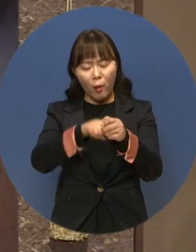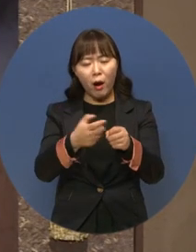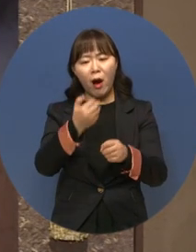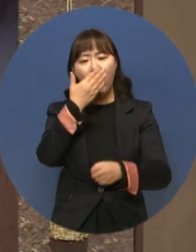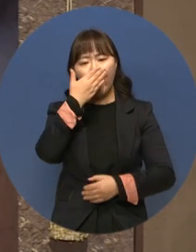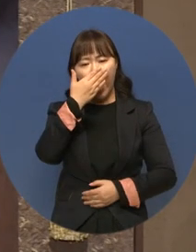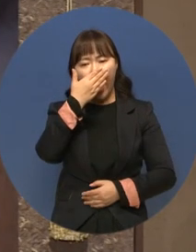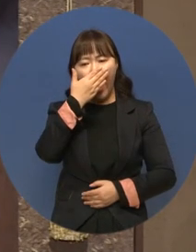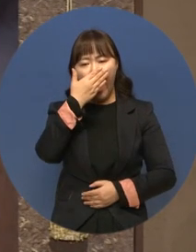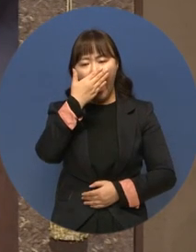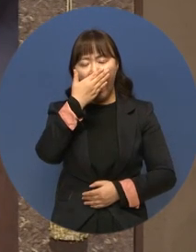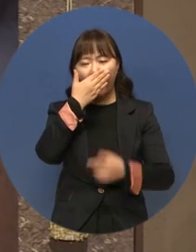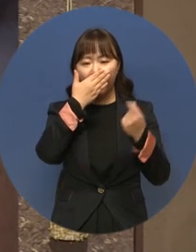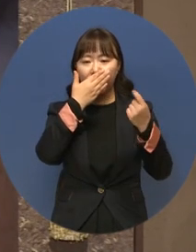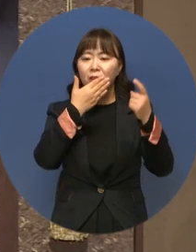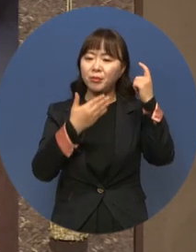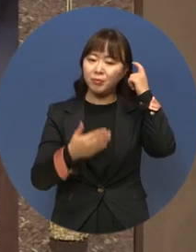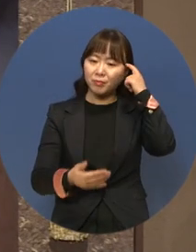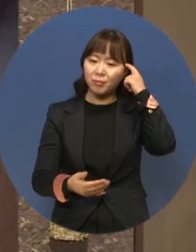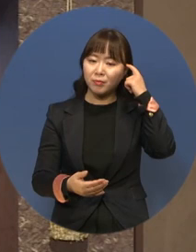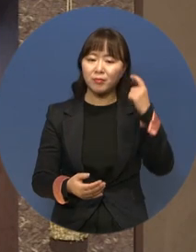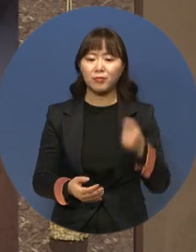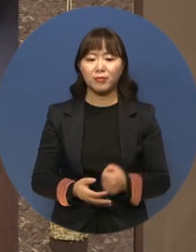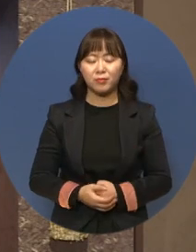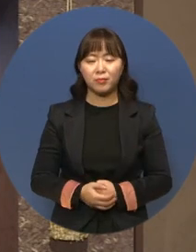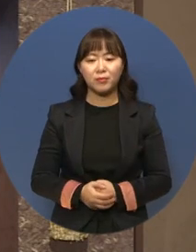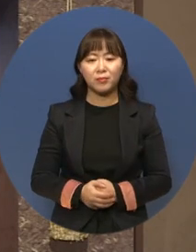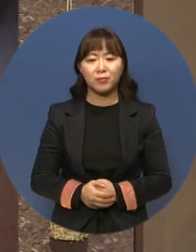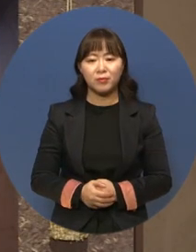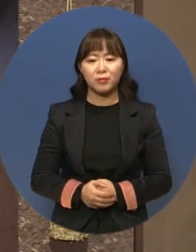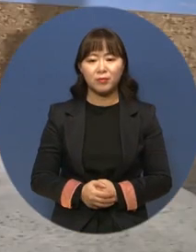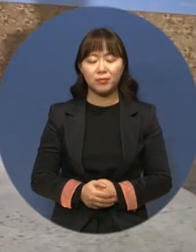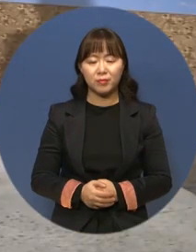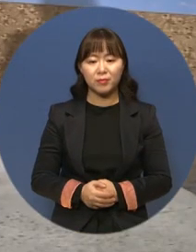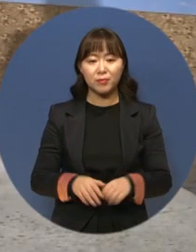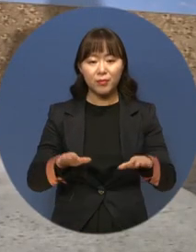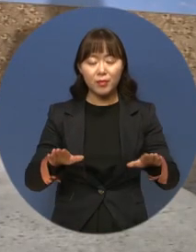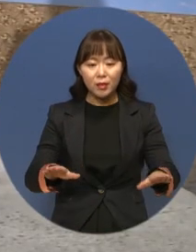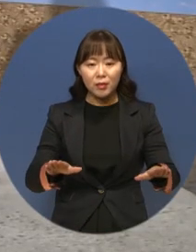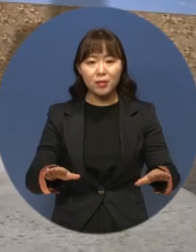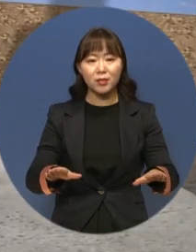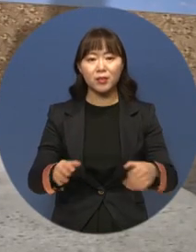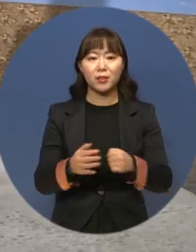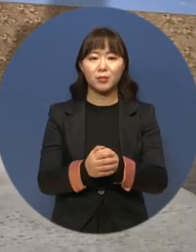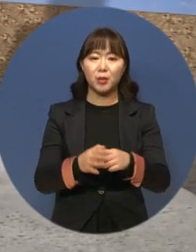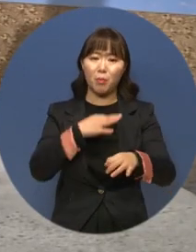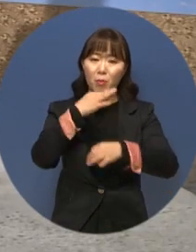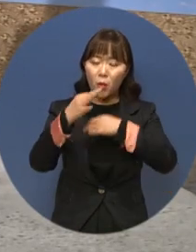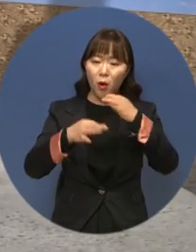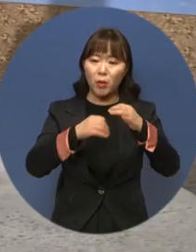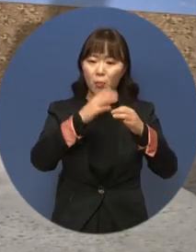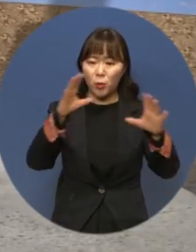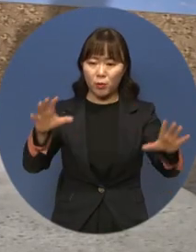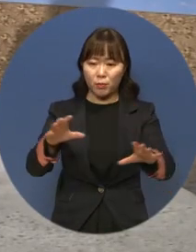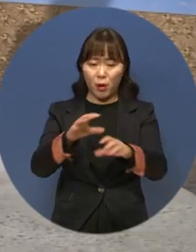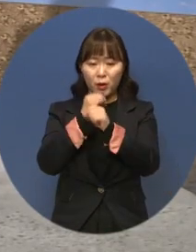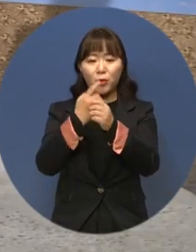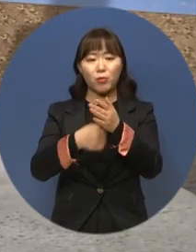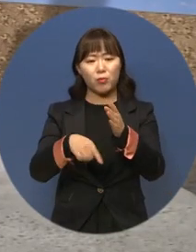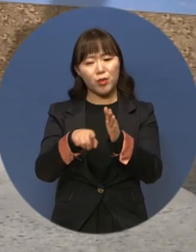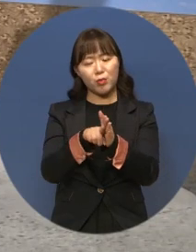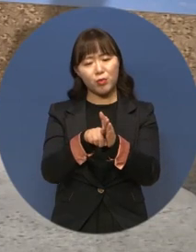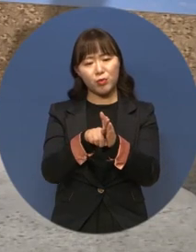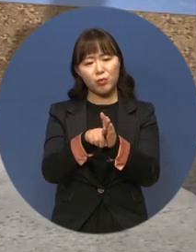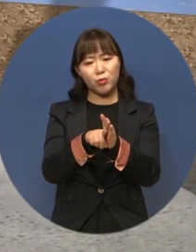수 있지 않을까 하는 생각을 하게 합니다. 네. 그러니까 지금 현재는 이 목소리가 하나로 모이기에는